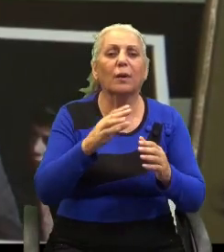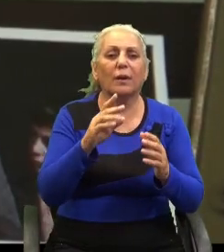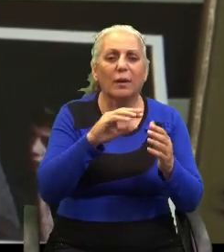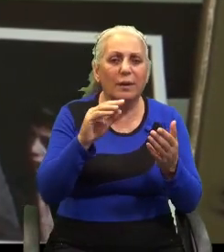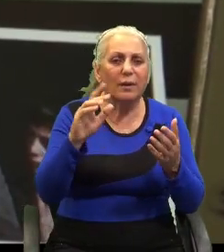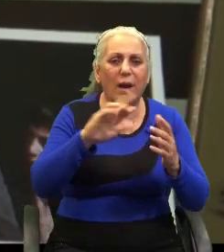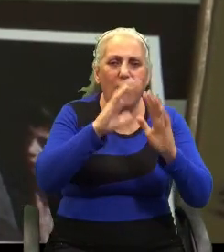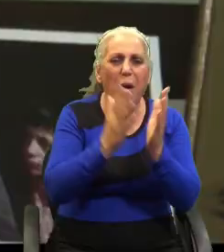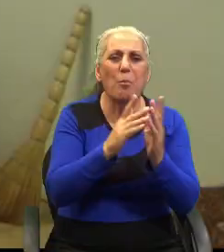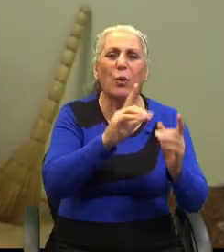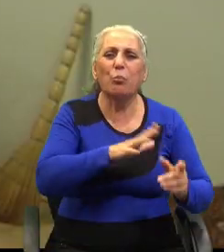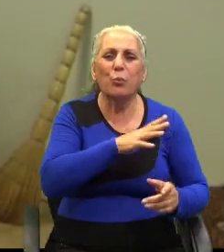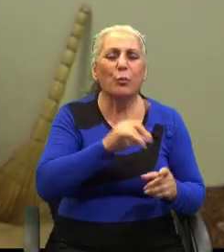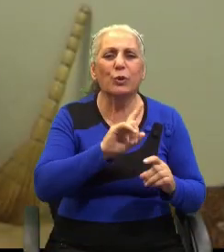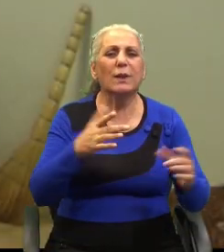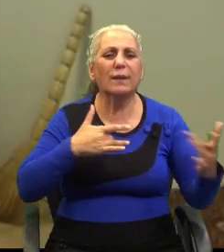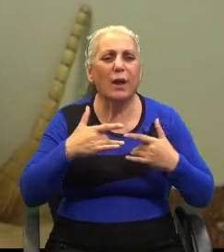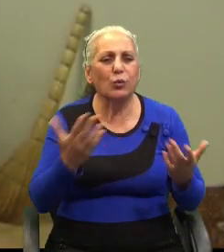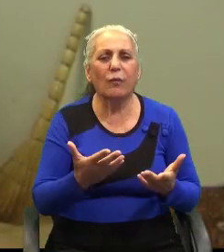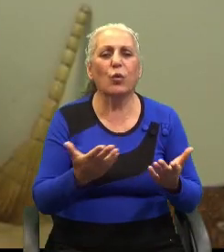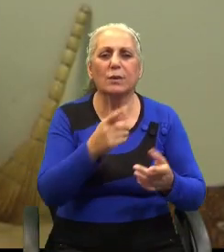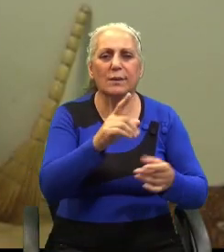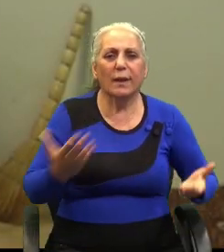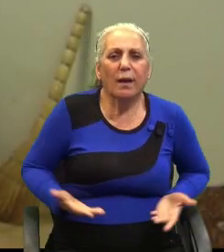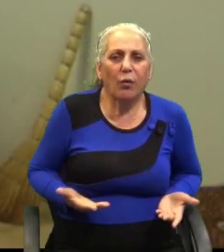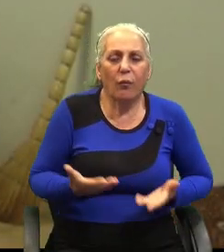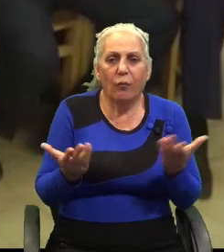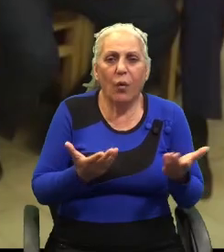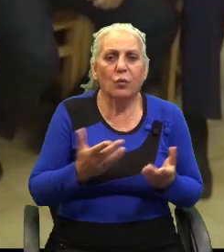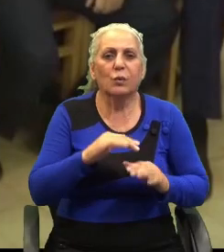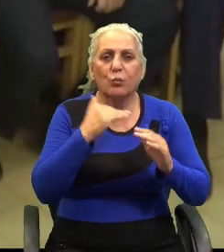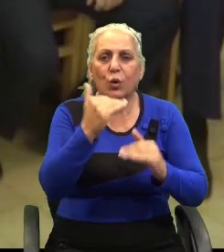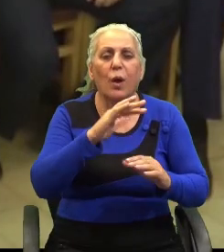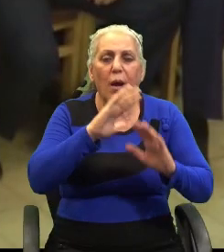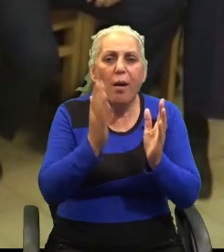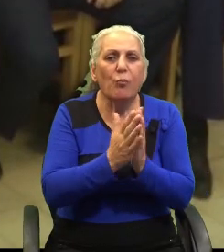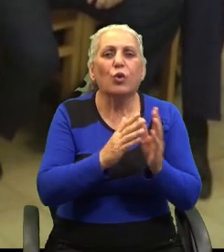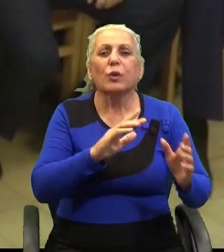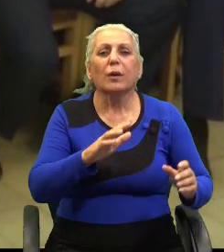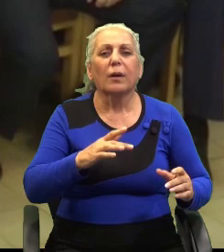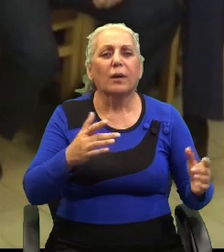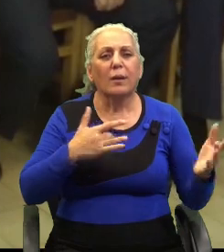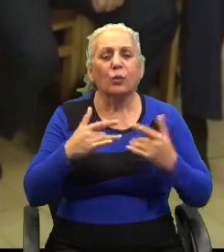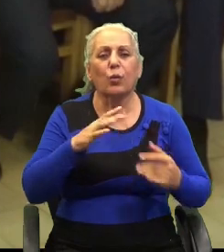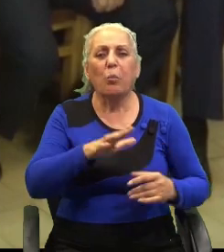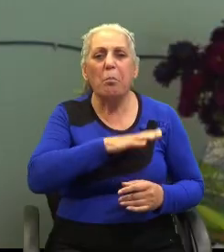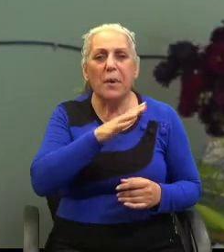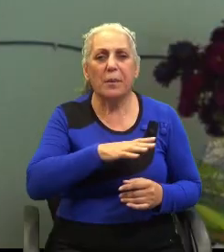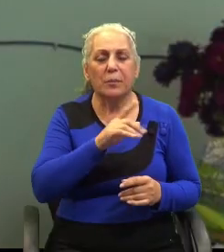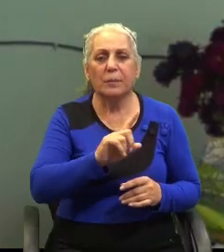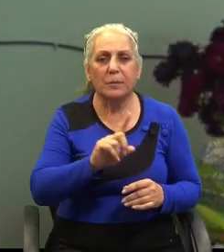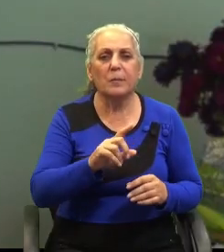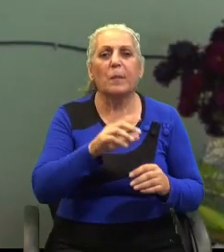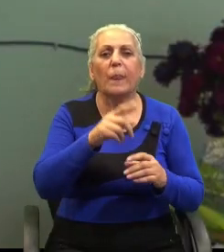գործունեությունից, ինչպիսին էր Սոսը բեմում և ինչպիսին կյանքում, անդրադառնում նրա կերտած դերերին, ժամանակակիցների հուշերին, համազգային